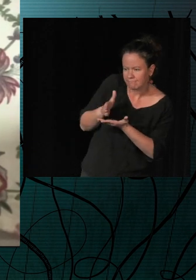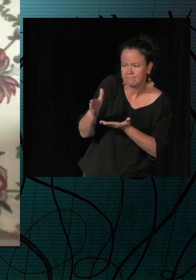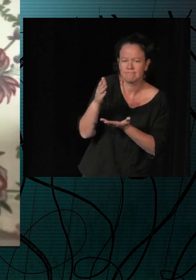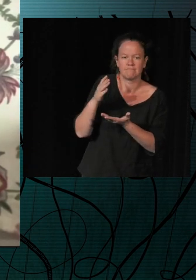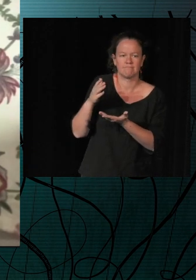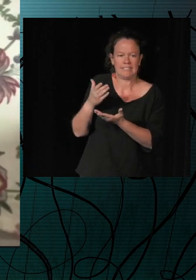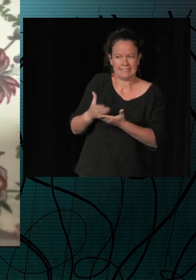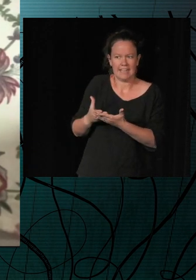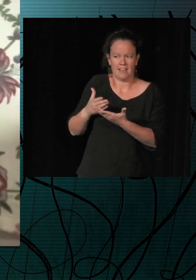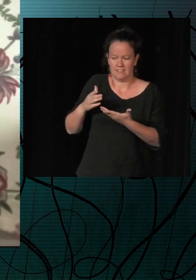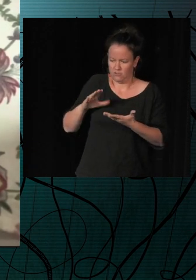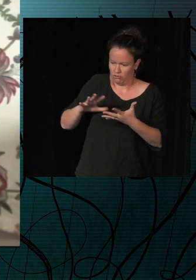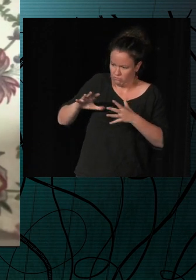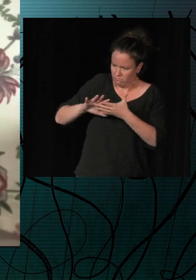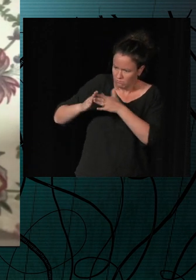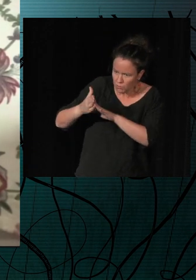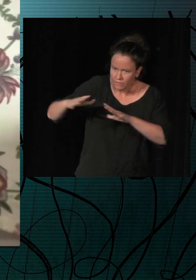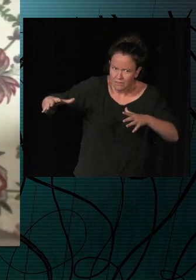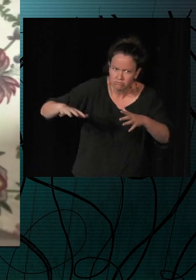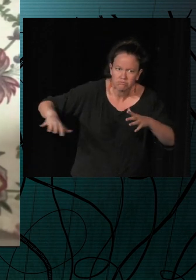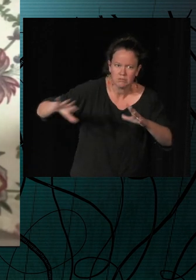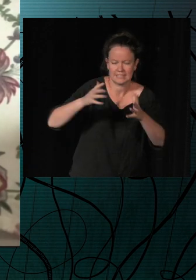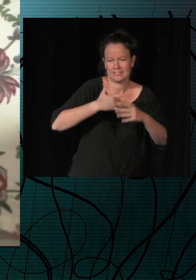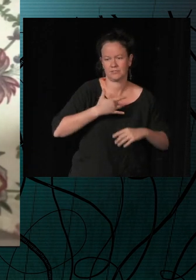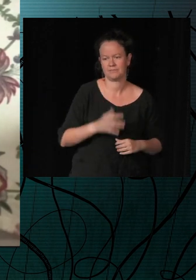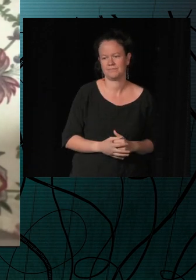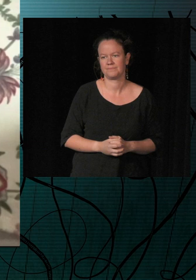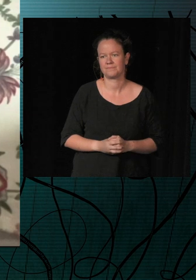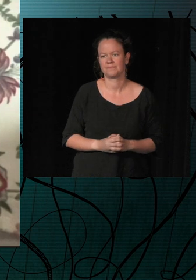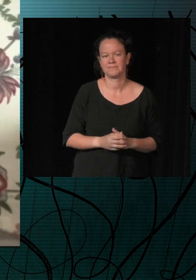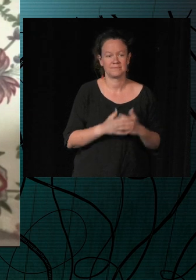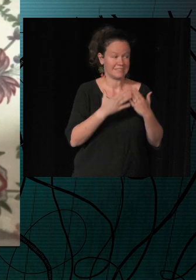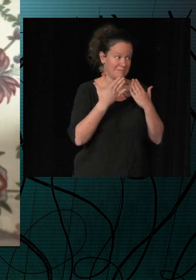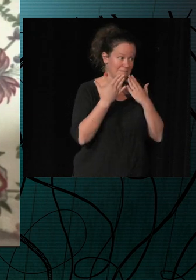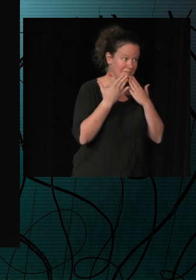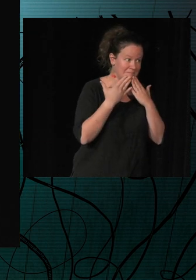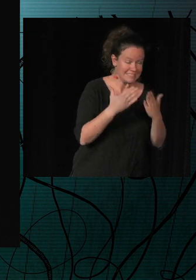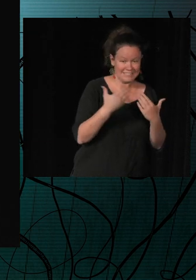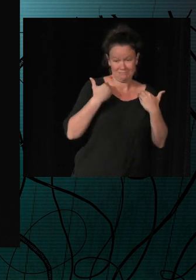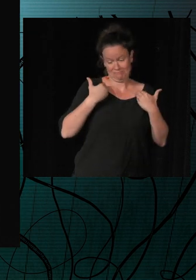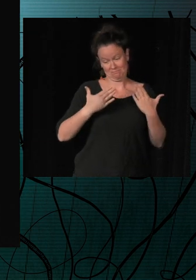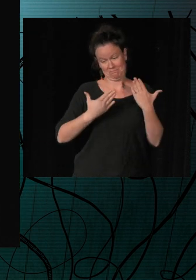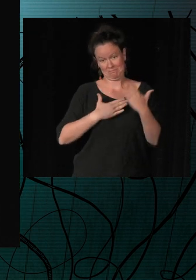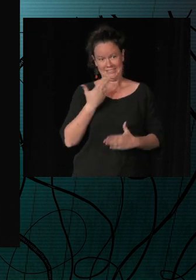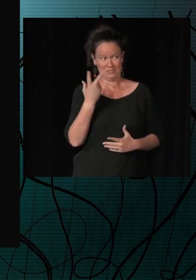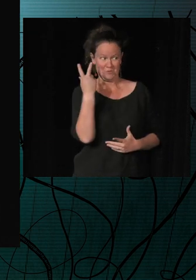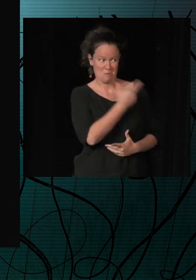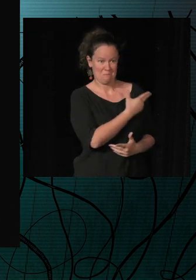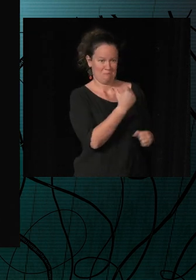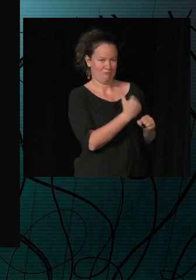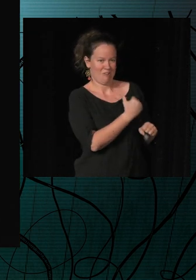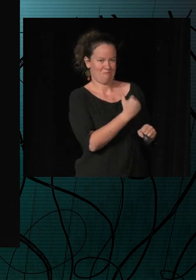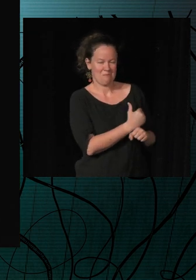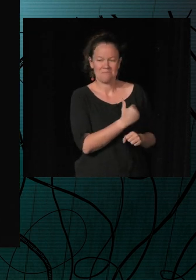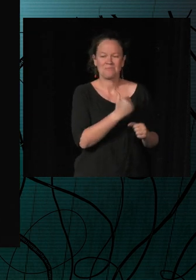tournant communautaire un peu un peu différent quoi merci beaucoup je suis désolé je vous interromps tout le temps mais finalement je suis là pour ça aussi